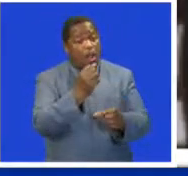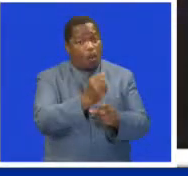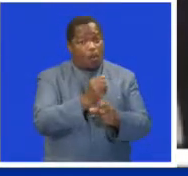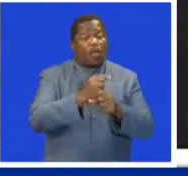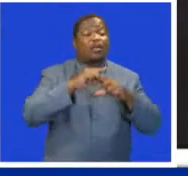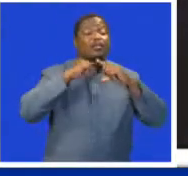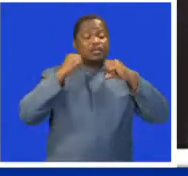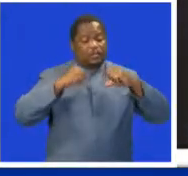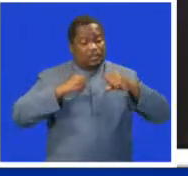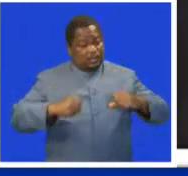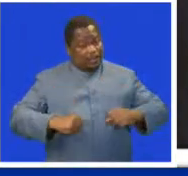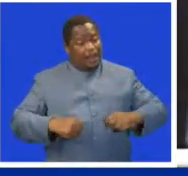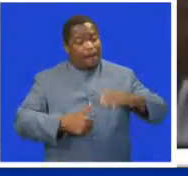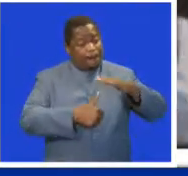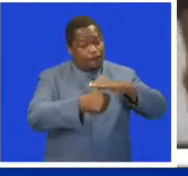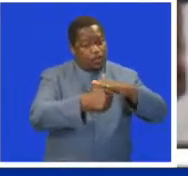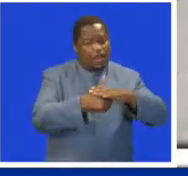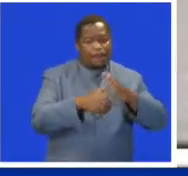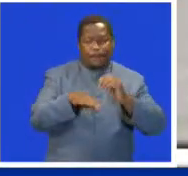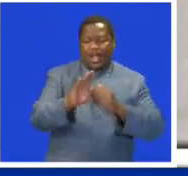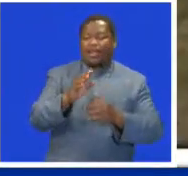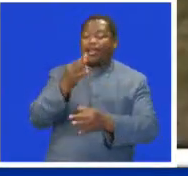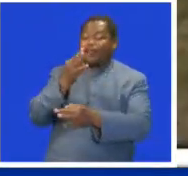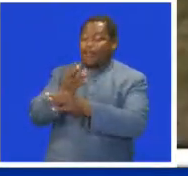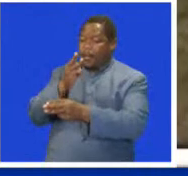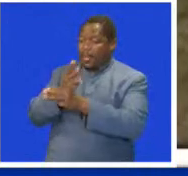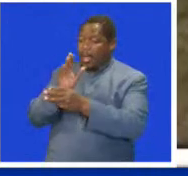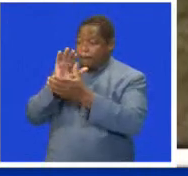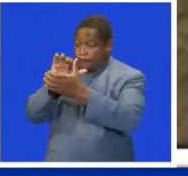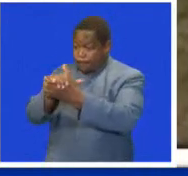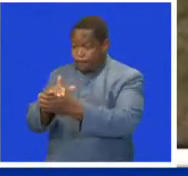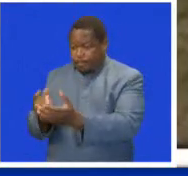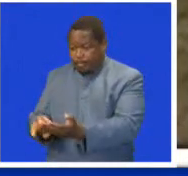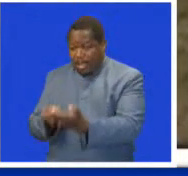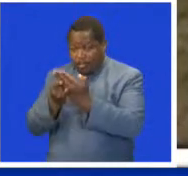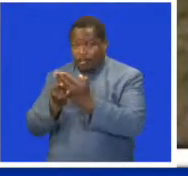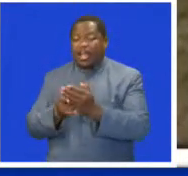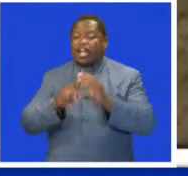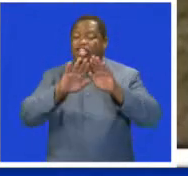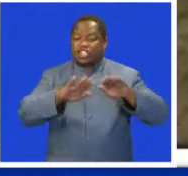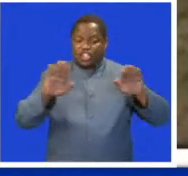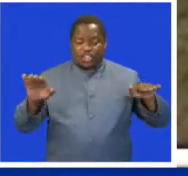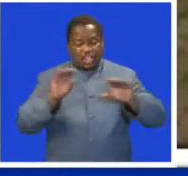bantwana ngetindlela letikahle tekutiphatha lokusisho sizosula le COVID